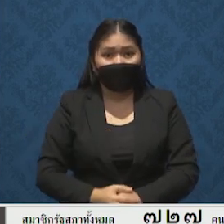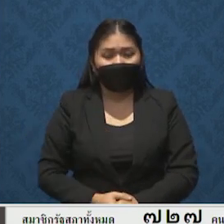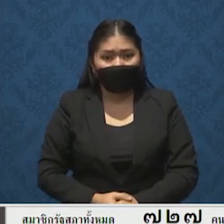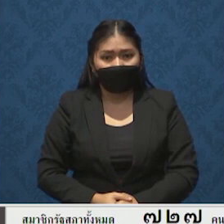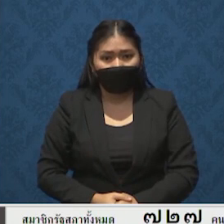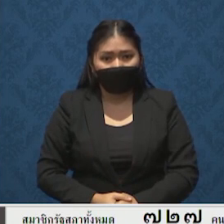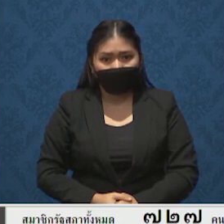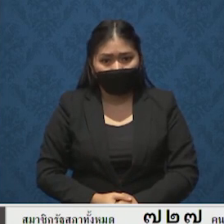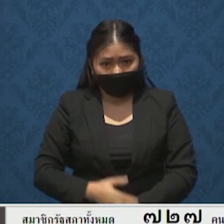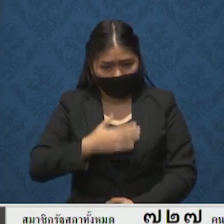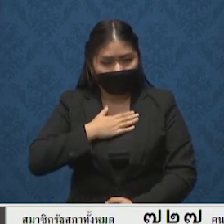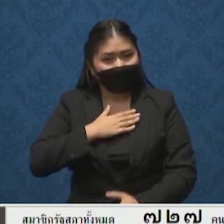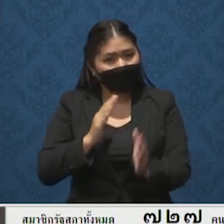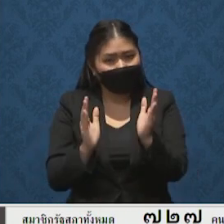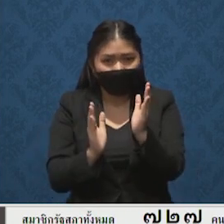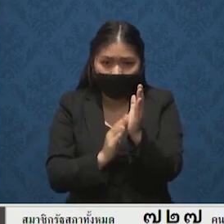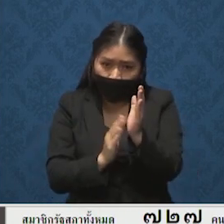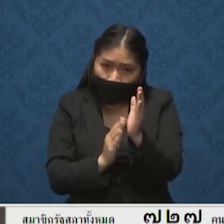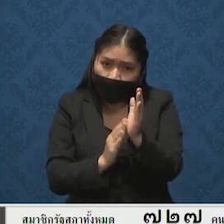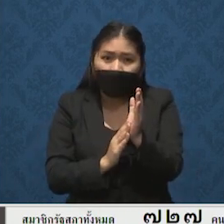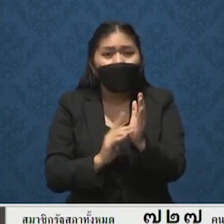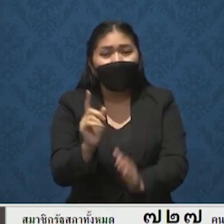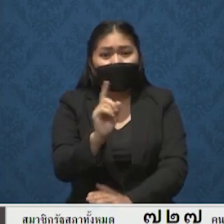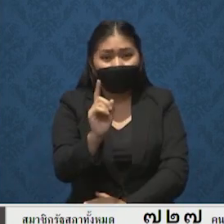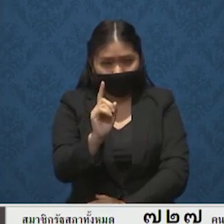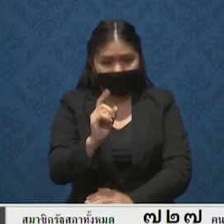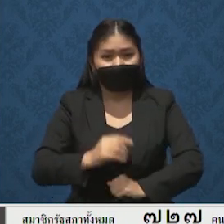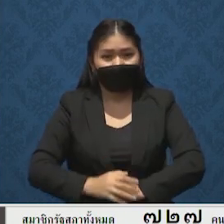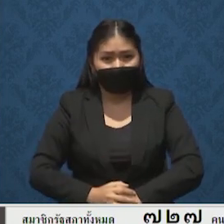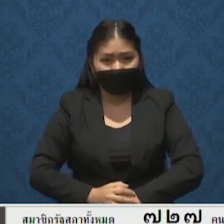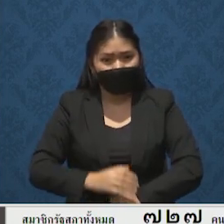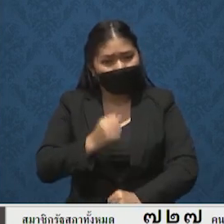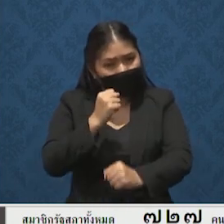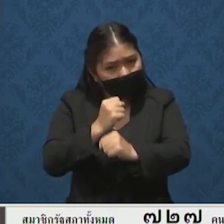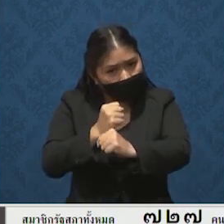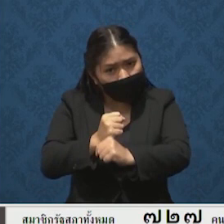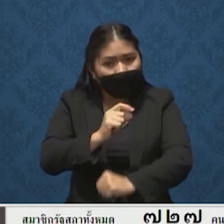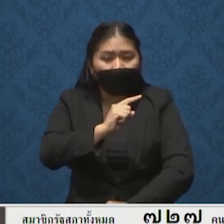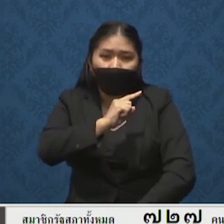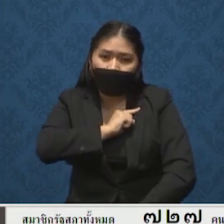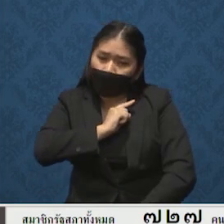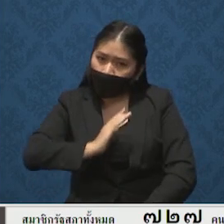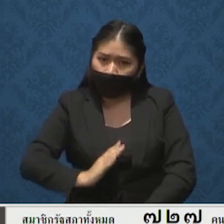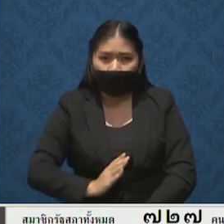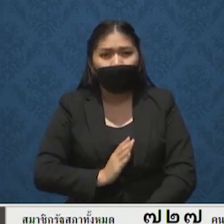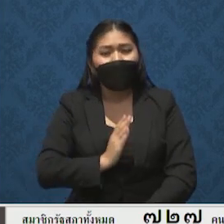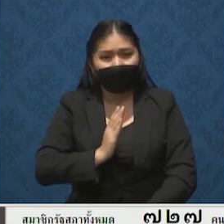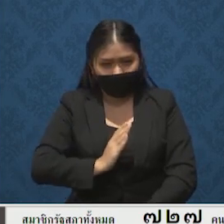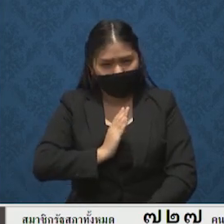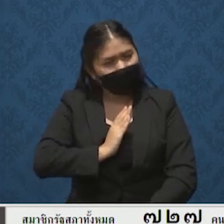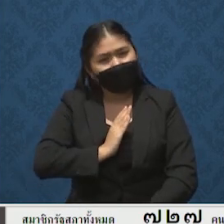ขอแสดงความชื่นชมท่านประธานที่ทำหน้าที่ได้อย่างมีเกียรติยศส